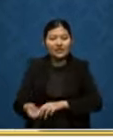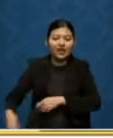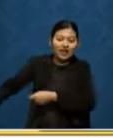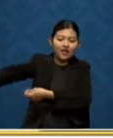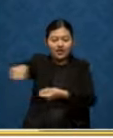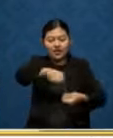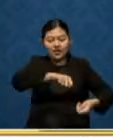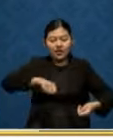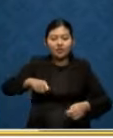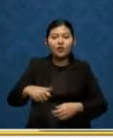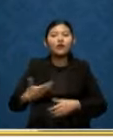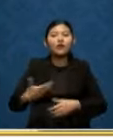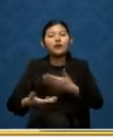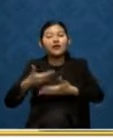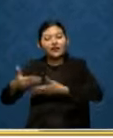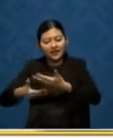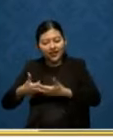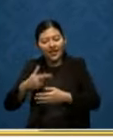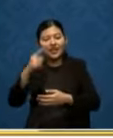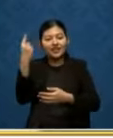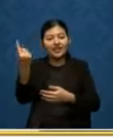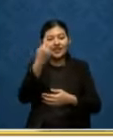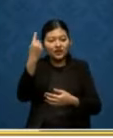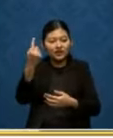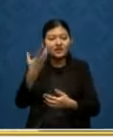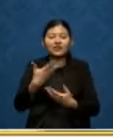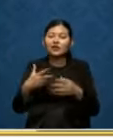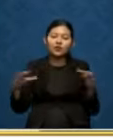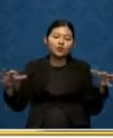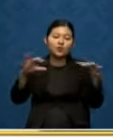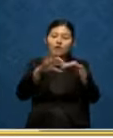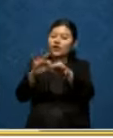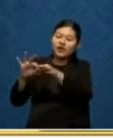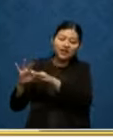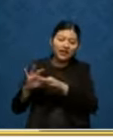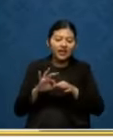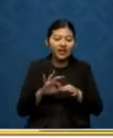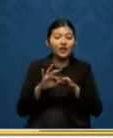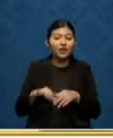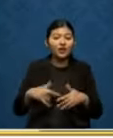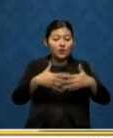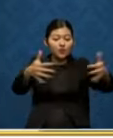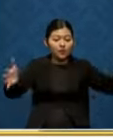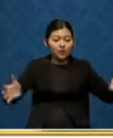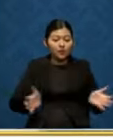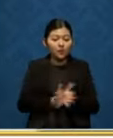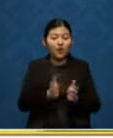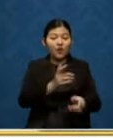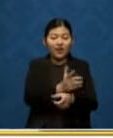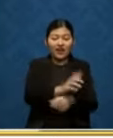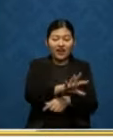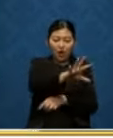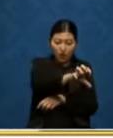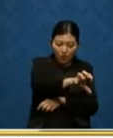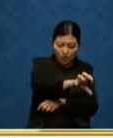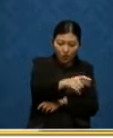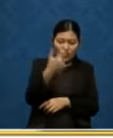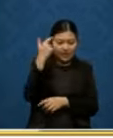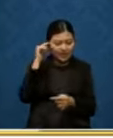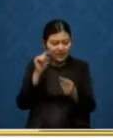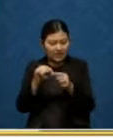ภาคพาณิชย์การท่องเที่ยวมันเกี่ยวข้องกันหมดนะครับเลี้ยงกุ้ง 1บ่อนะครับเป้าหมายจะขายในพื้นที่